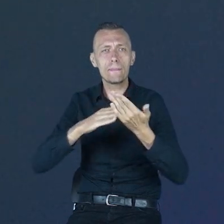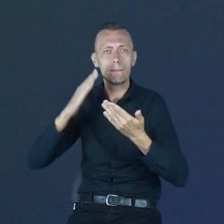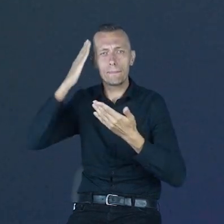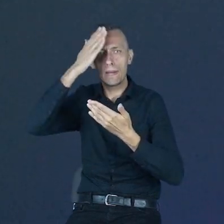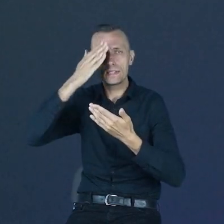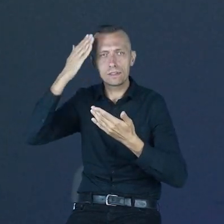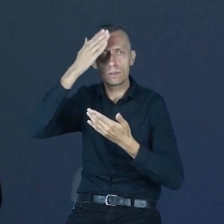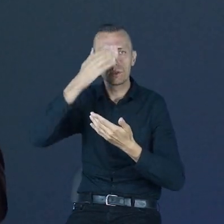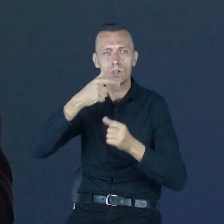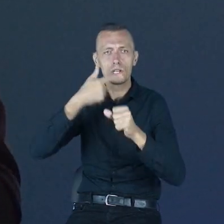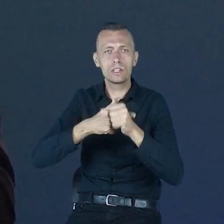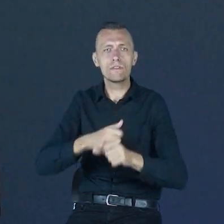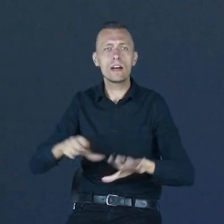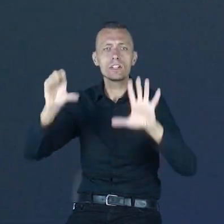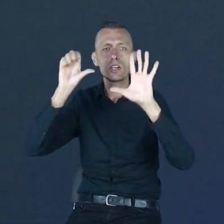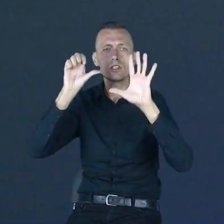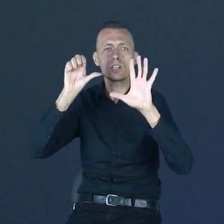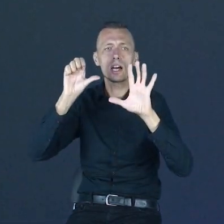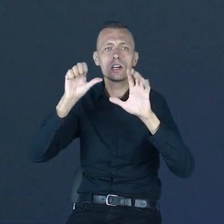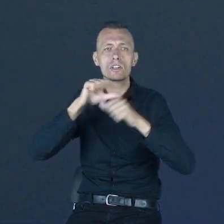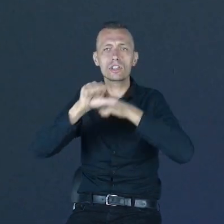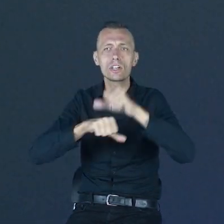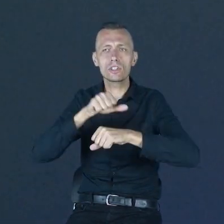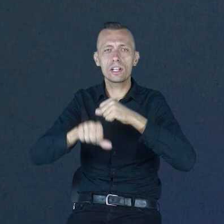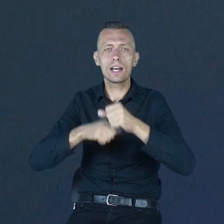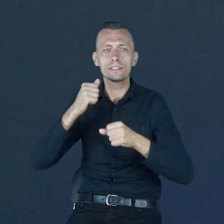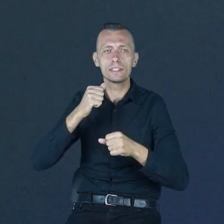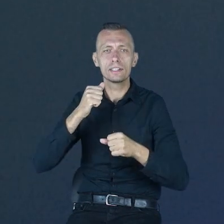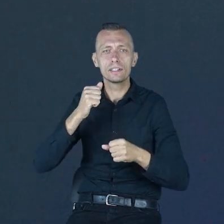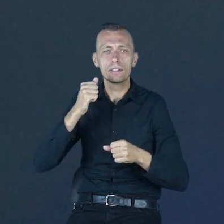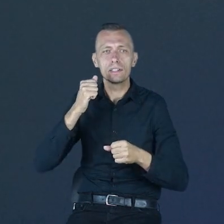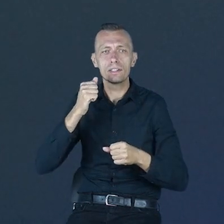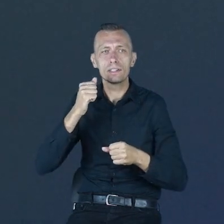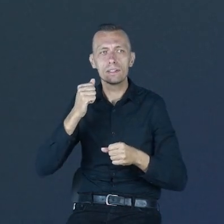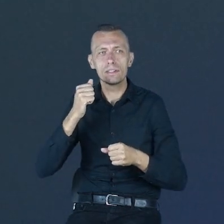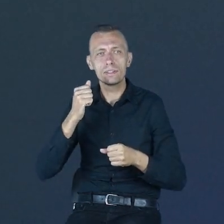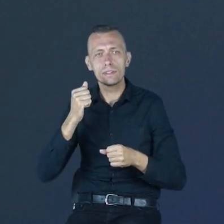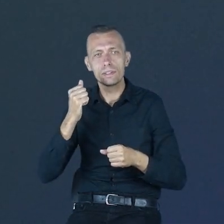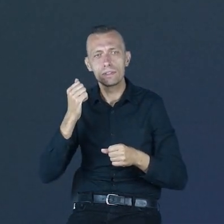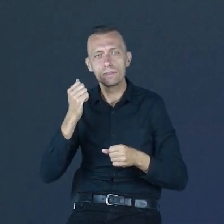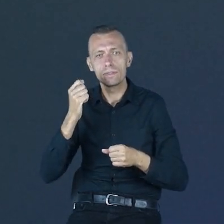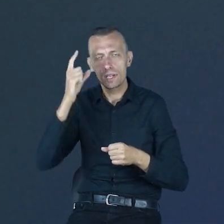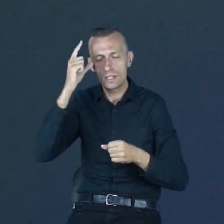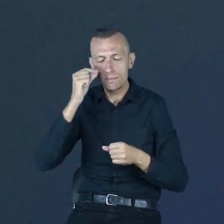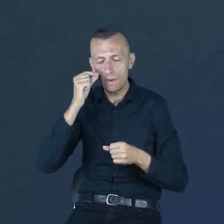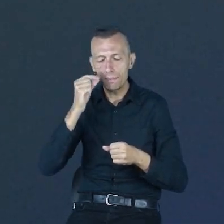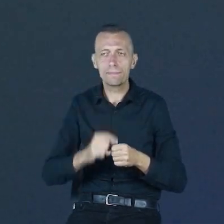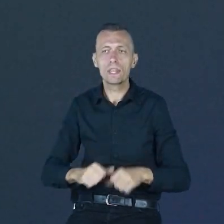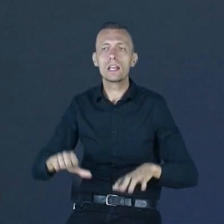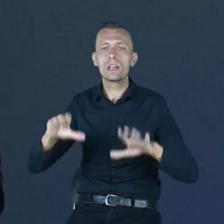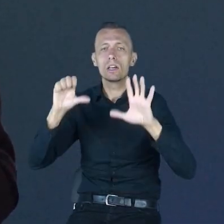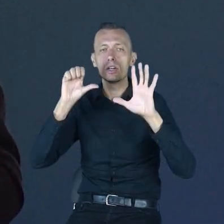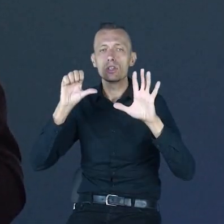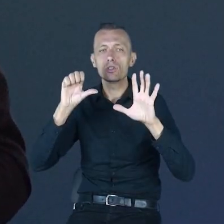26 lat spędzamy na spaniu. Niesamowite. 6 miesięcy w ciągu